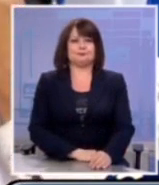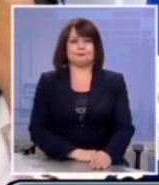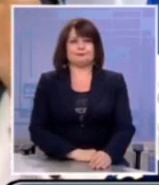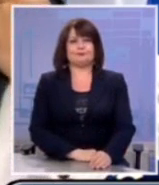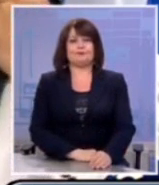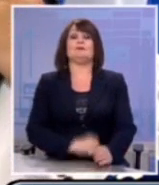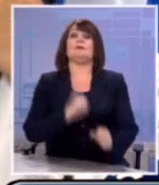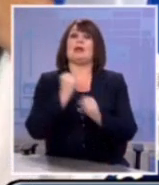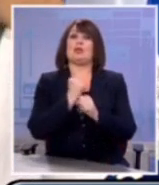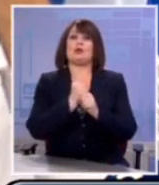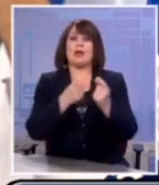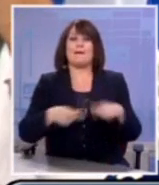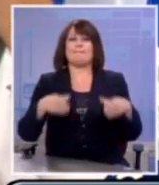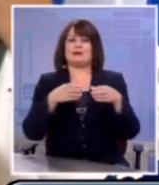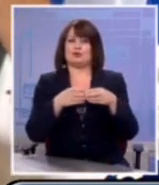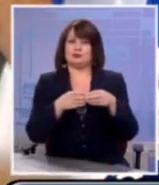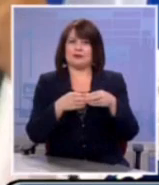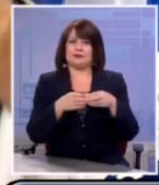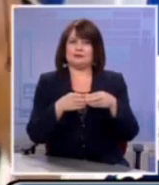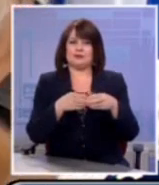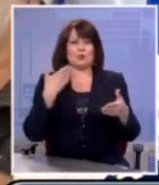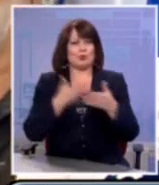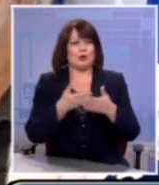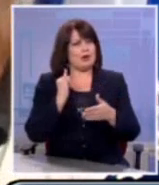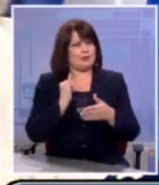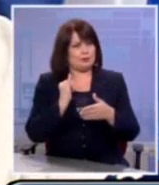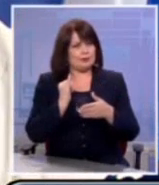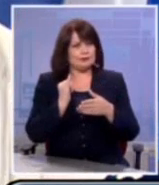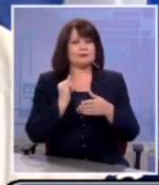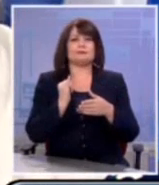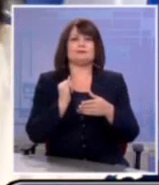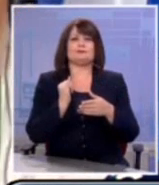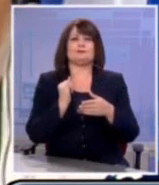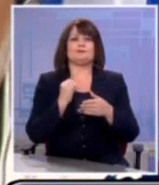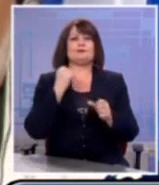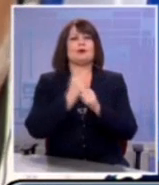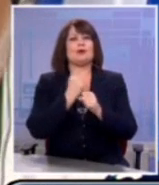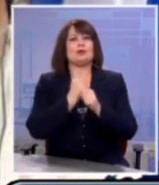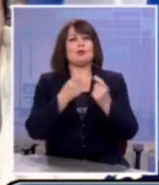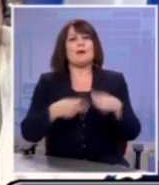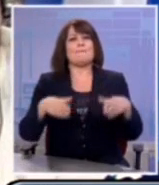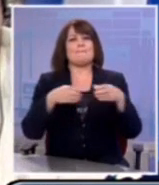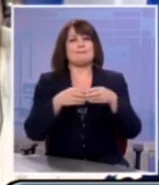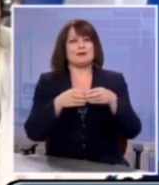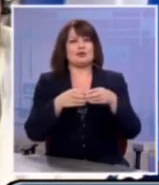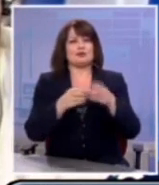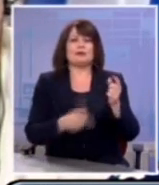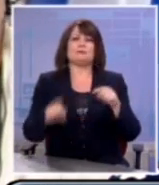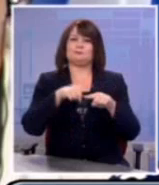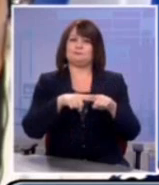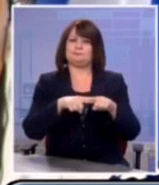Το έργο της Επιτροπής δεν έχει ολοκληρωθεί. Το έργο της Επιτροπής